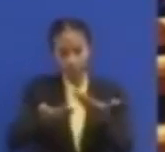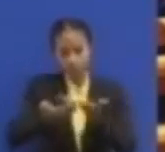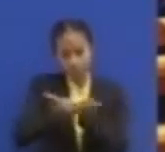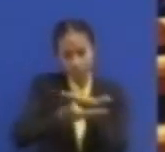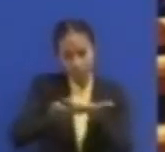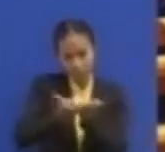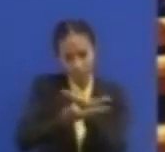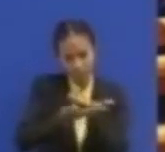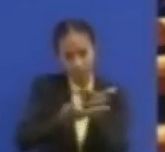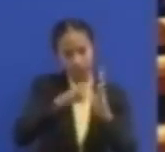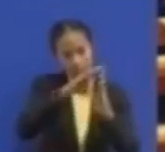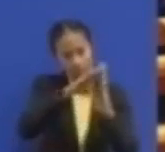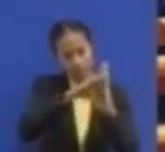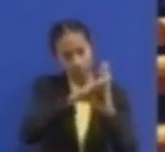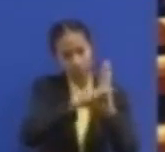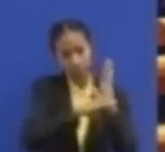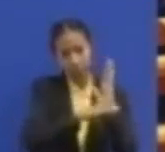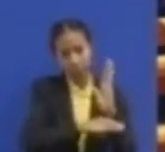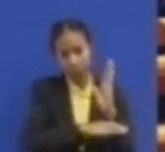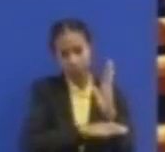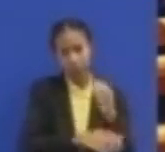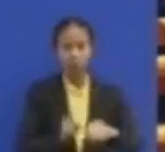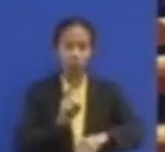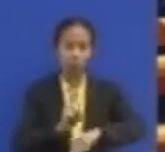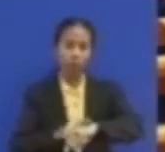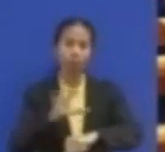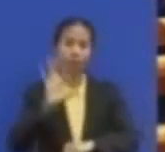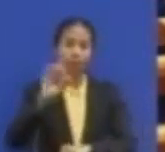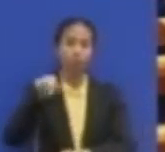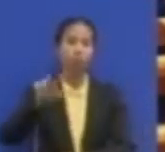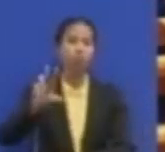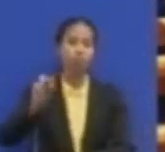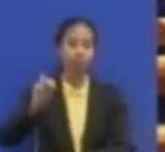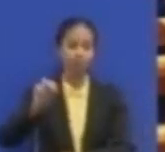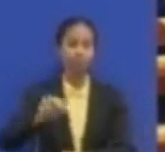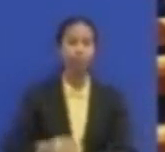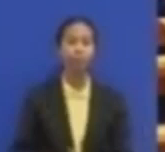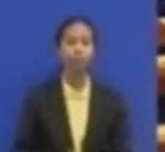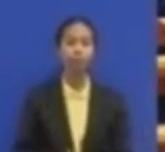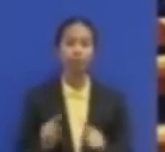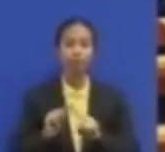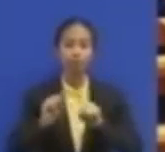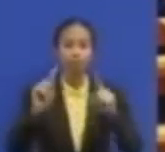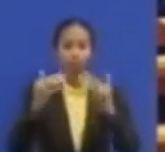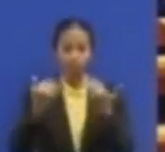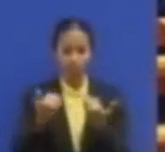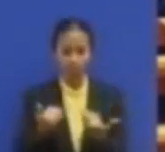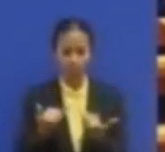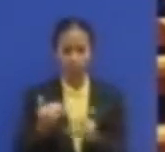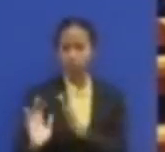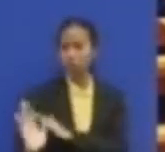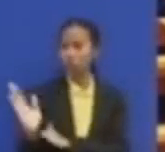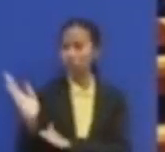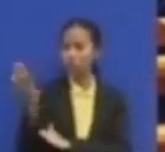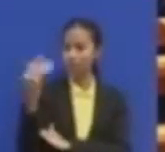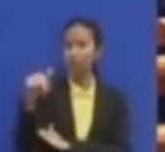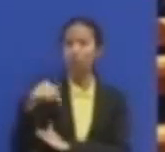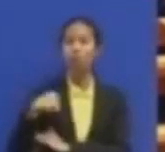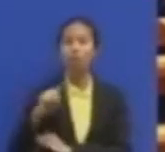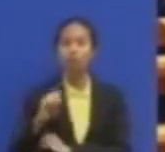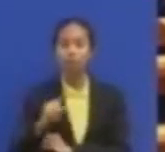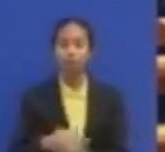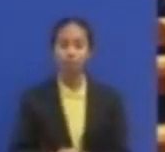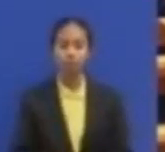รียงตามระเบียบวาระในเวลา 9:30 นนะครับแต่ว่าบรรยากาศตั้งแต่ช่วงเช้าที่ผ่านมาท่านผู้ฟังท่านผู้ชมครับ